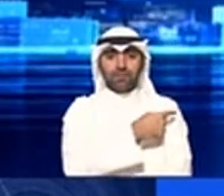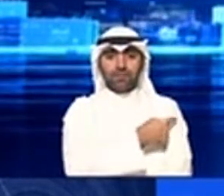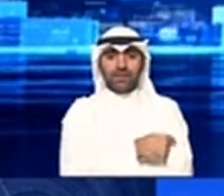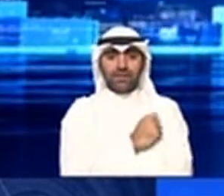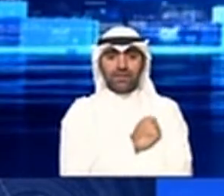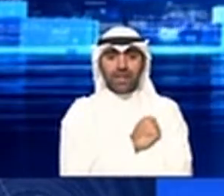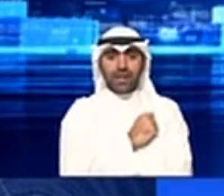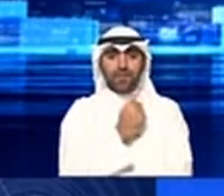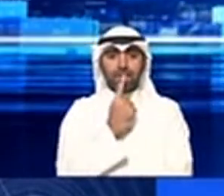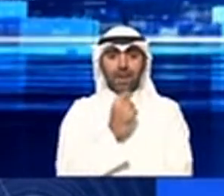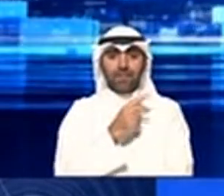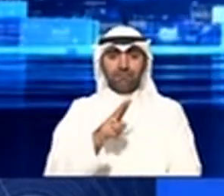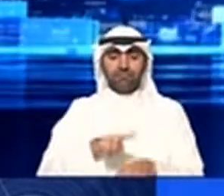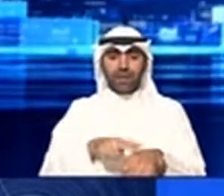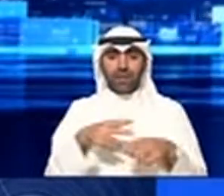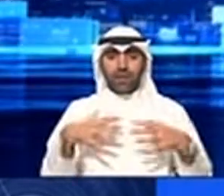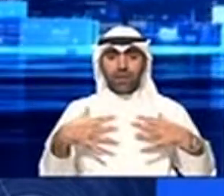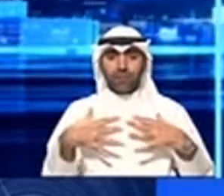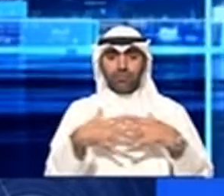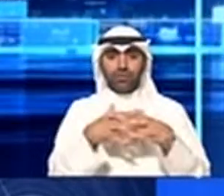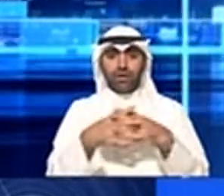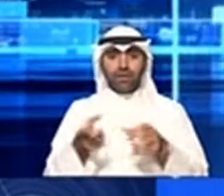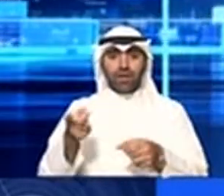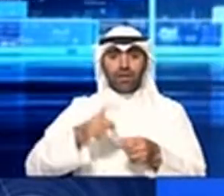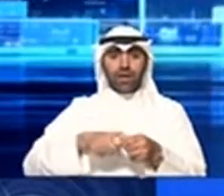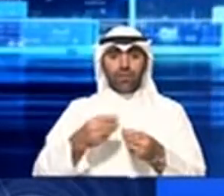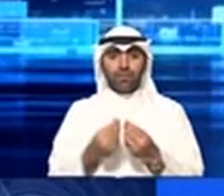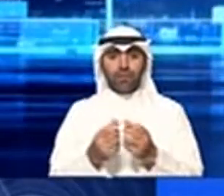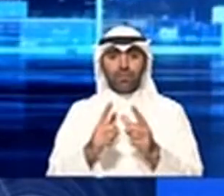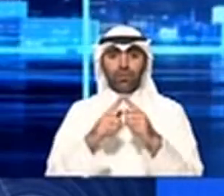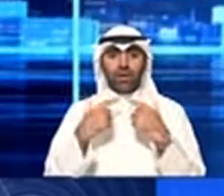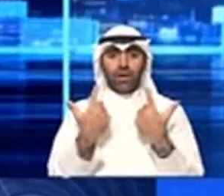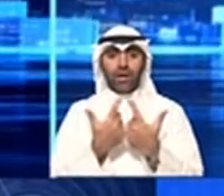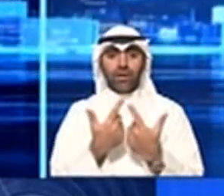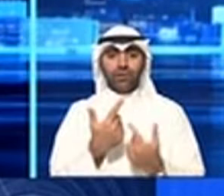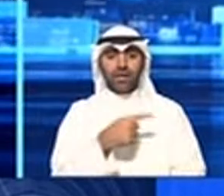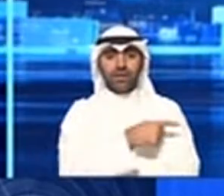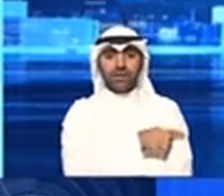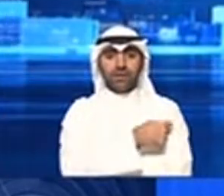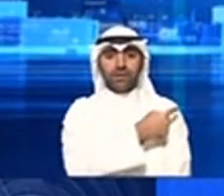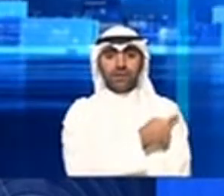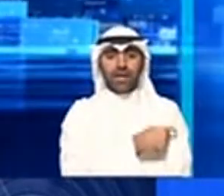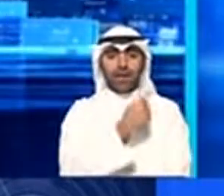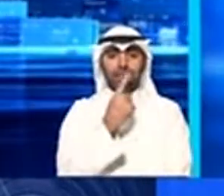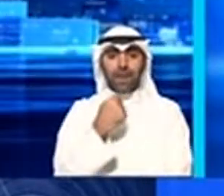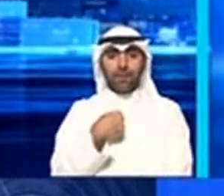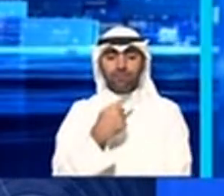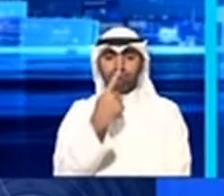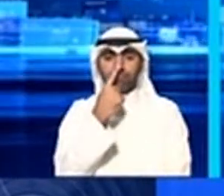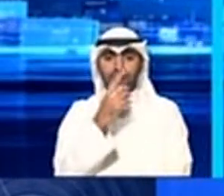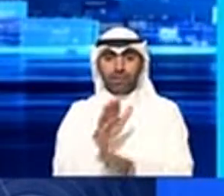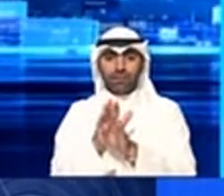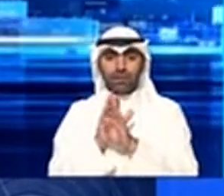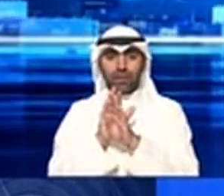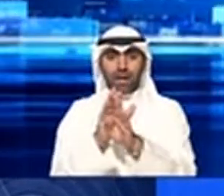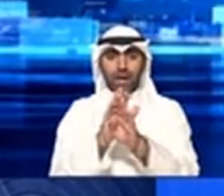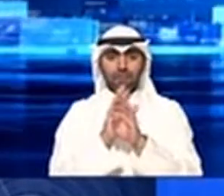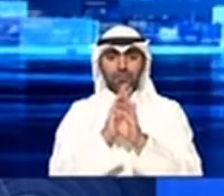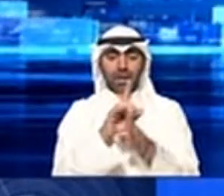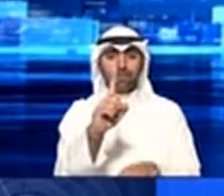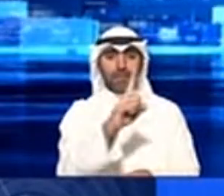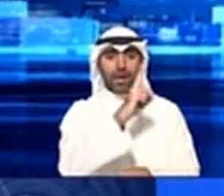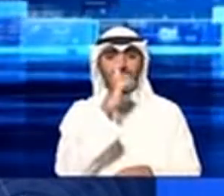والبناء بين دولة الكويت واللجنة الدولية للصليب الأحمر والتطلع إلى الارتقاء به إلى آفاق